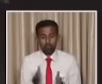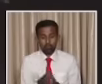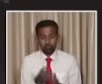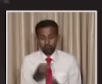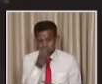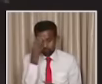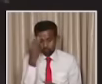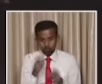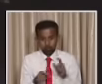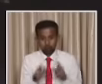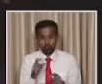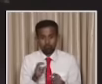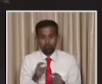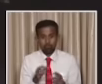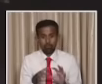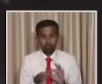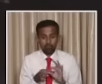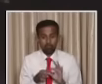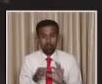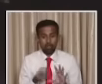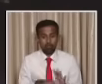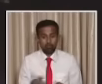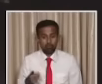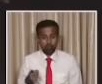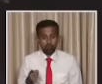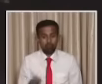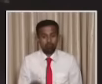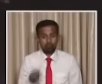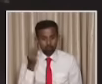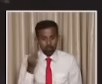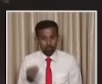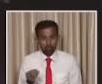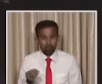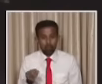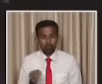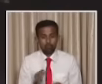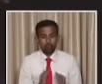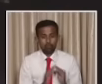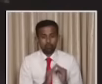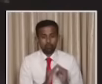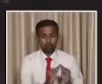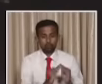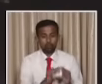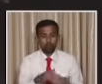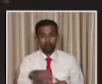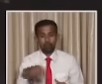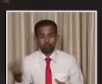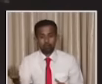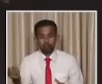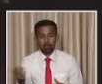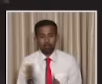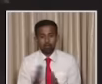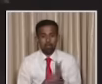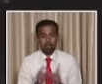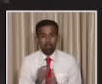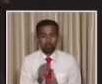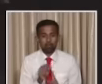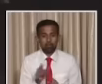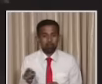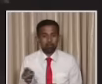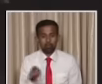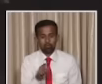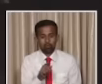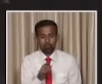දෙමළ ජනතාව බද්ධ වෙලා අවුරුදු 100කට වැඩිය ගිහිල්ලා තියෙනවා. අද ලයිම් කාමරෙන් එළියට දාගන්න ඇමතිවරු කවුරු